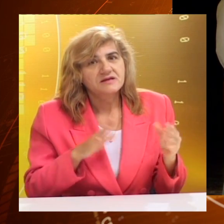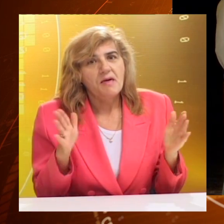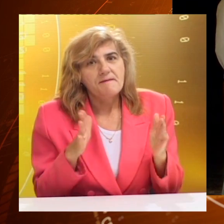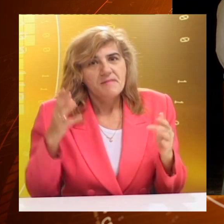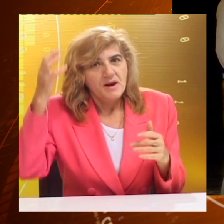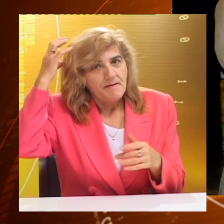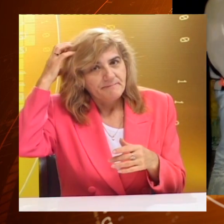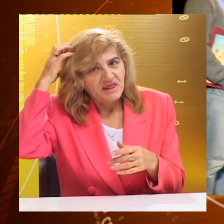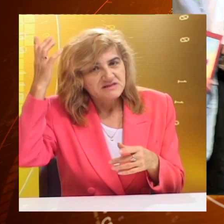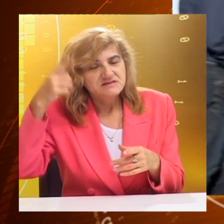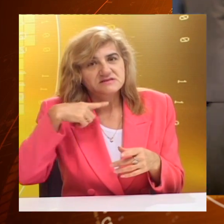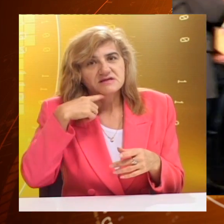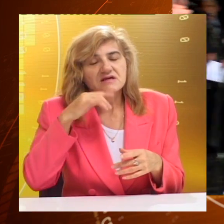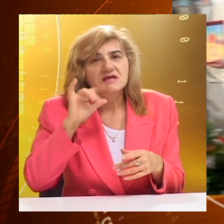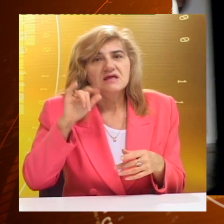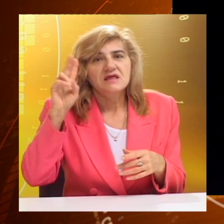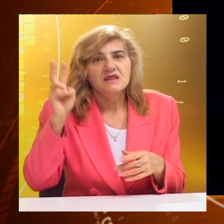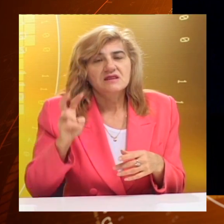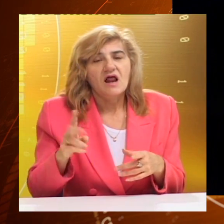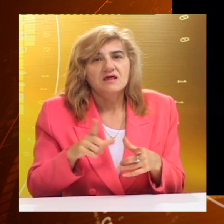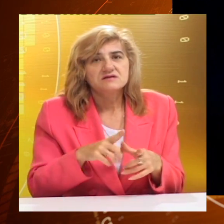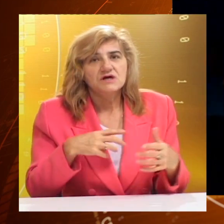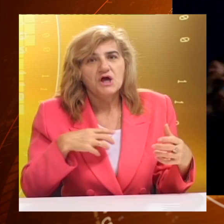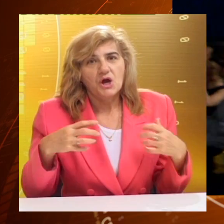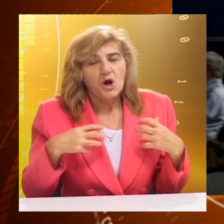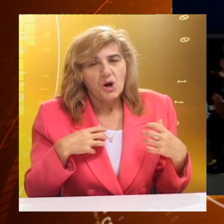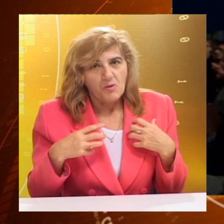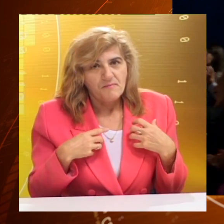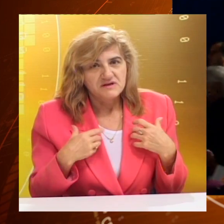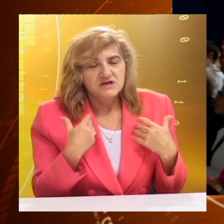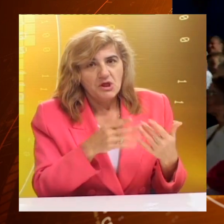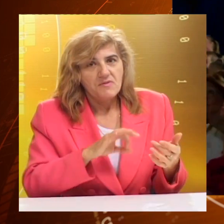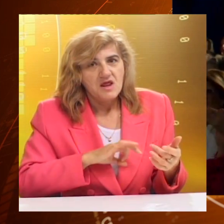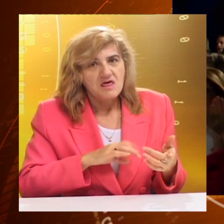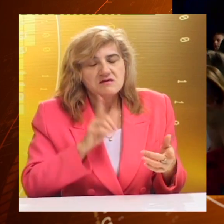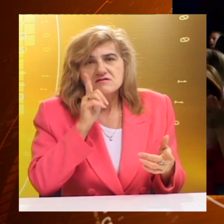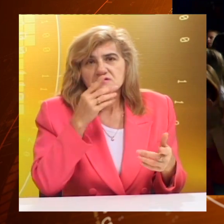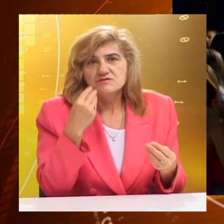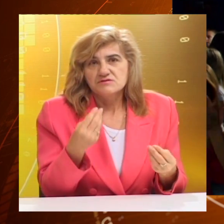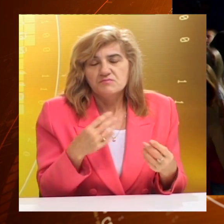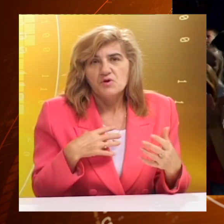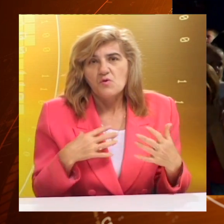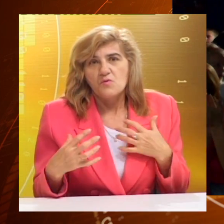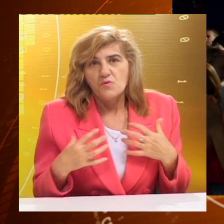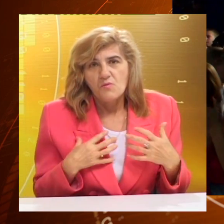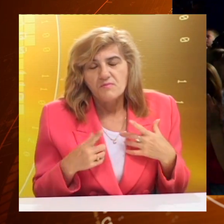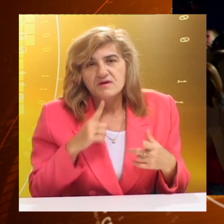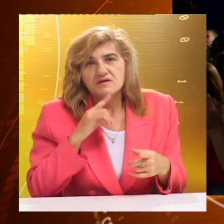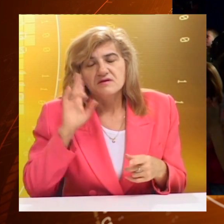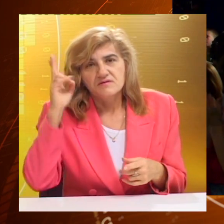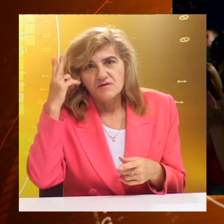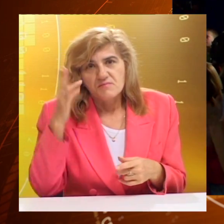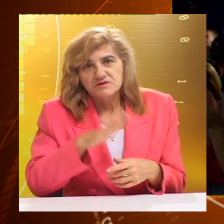naši proslavljeni kompozitor Zoran Hristić i italijanski glumac i reditelj Mimo Kutikio. Nagradu su dobili za izuzetan doprinos